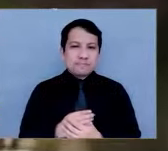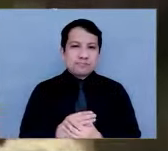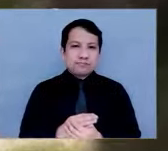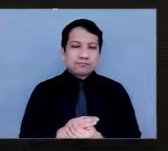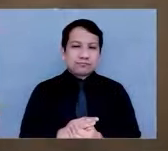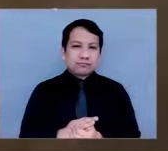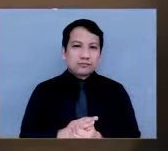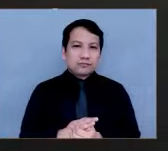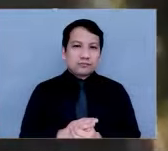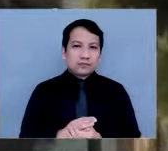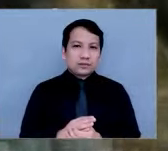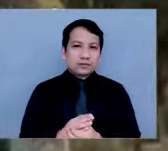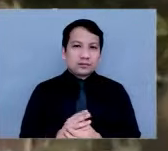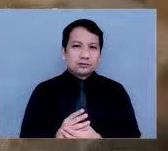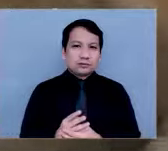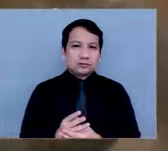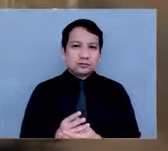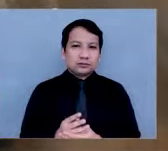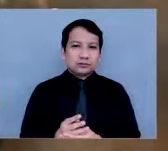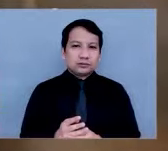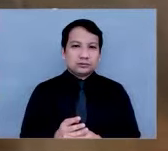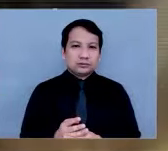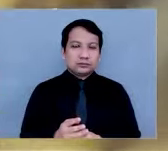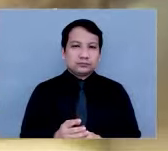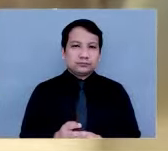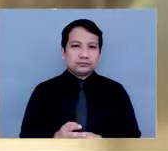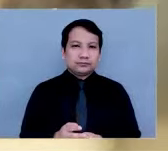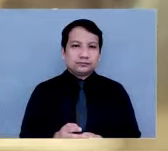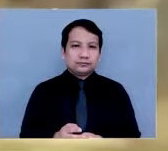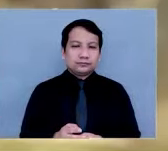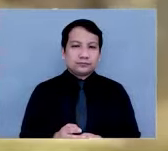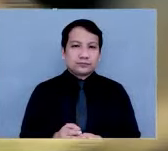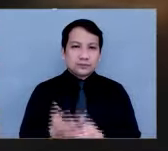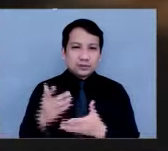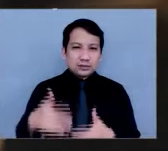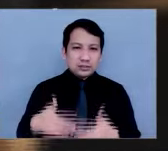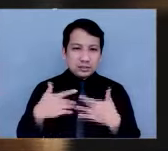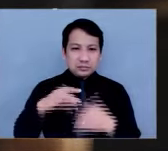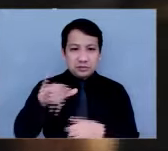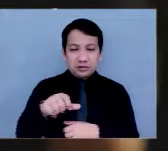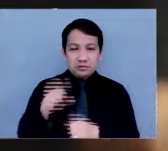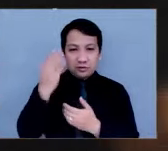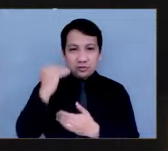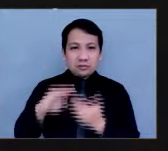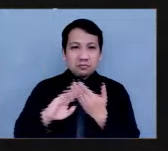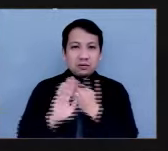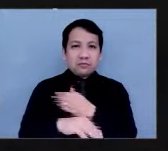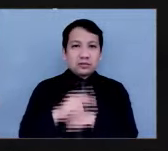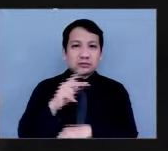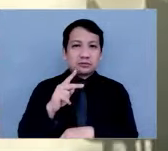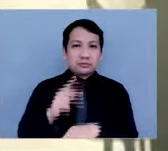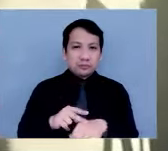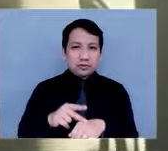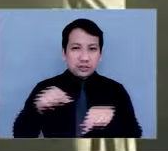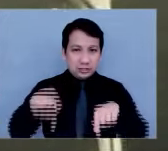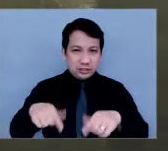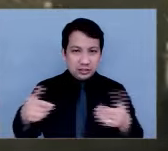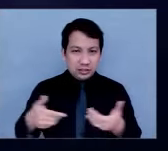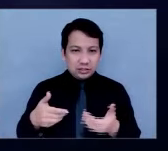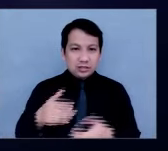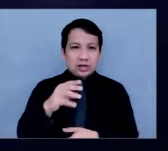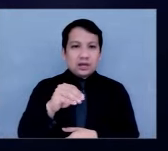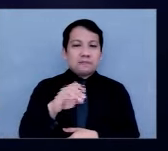Para naman sa fans ng Maroon 5, get ready to move like Jagger dahil muli silang magko-concert dito sa